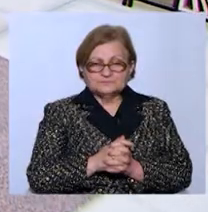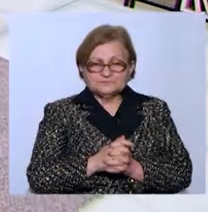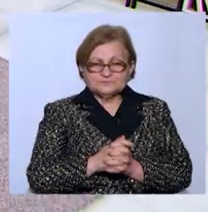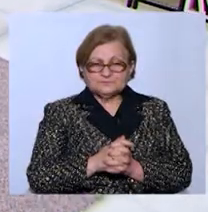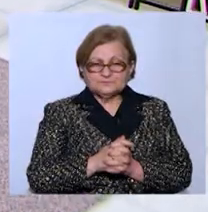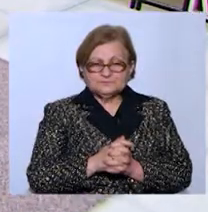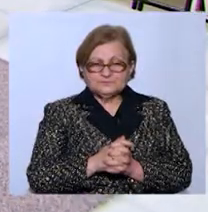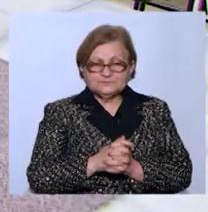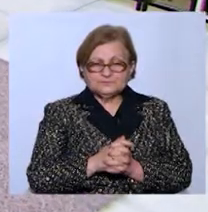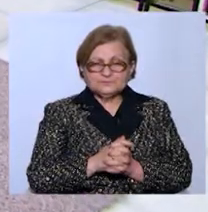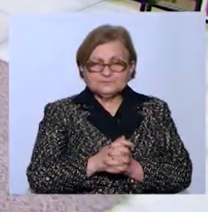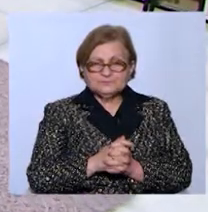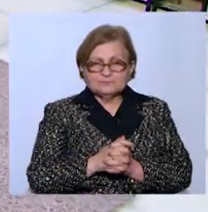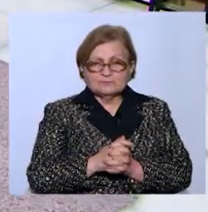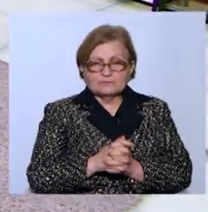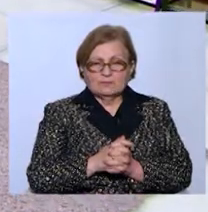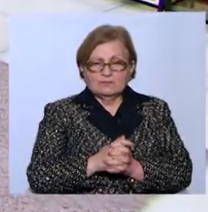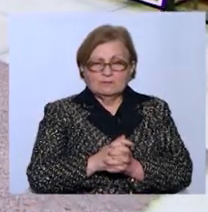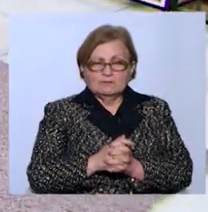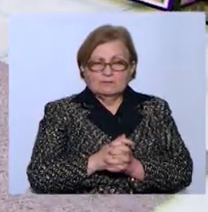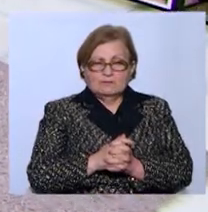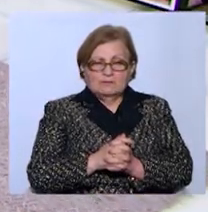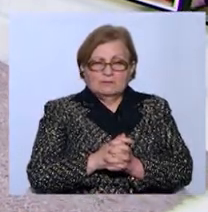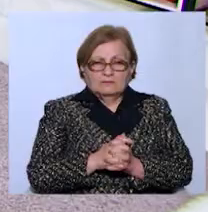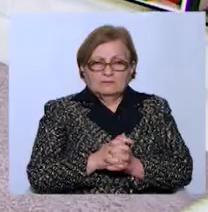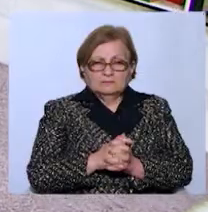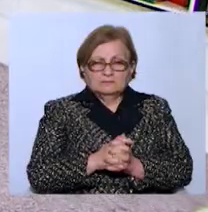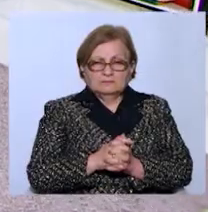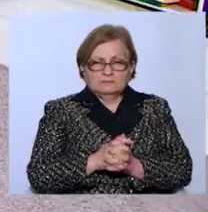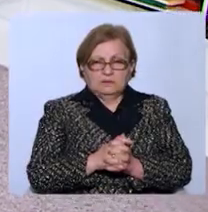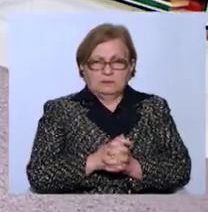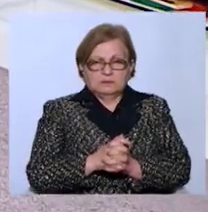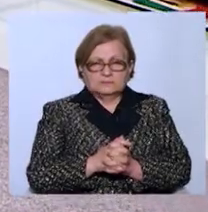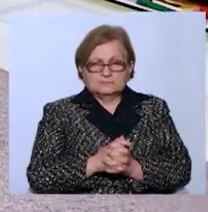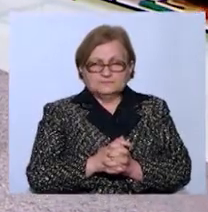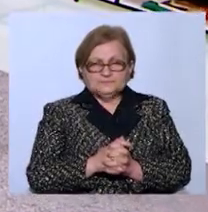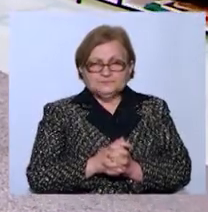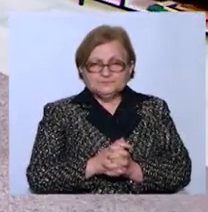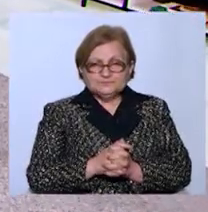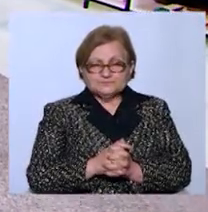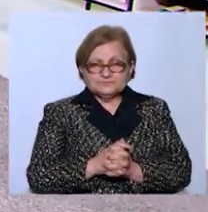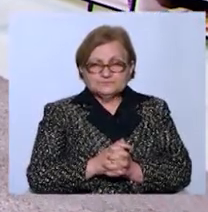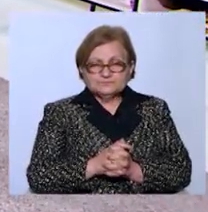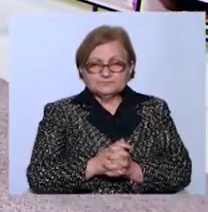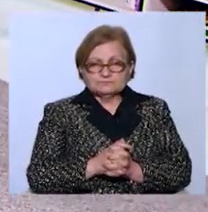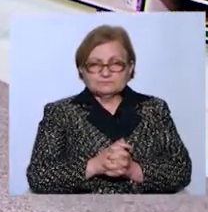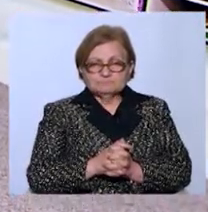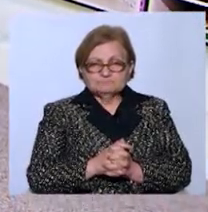რა კარგია და რამე გათენი იმის იმაში. არ გამოვ არანაირად ცუდროს იჩენს თავს. ყველაფერს დაძლევთ,